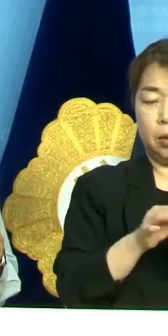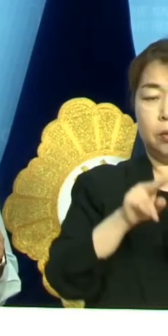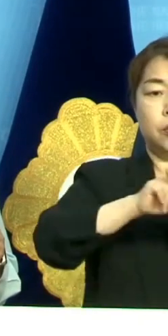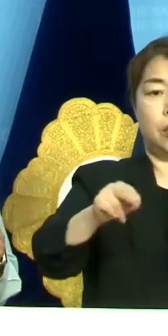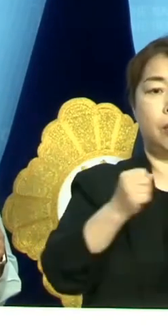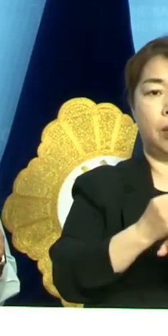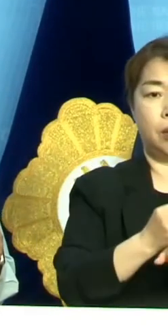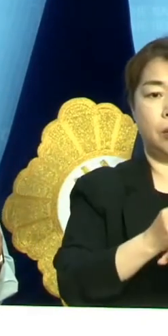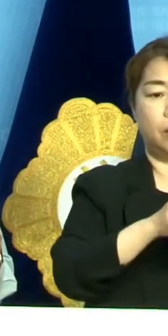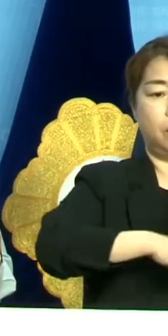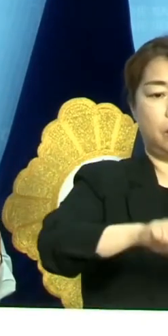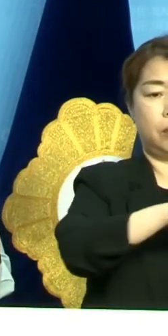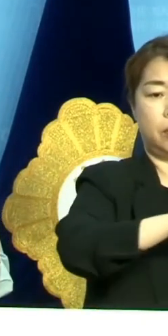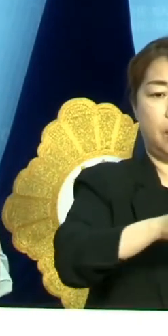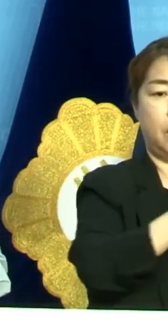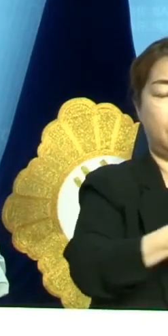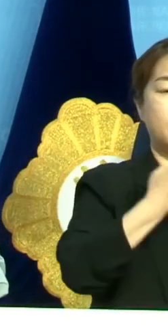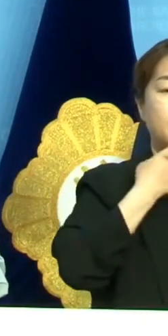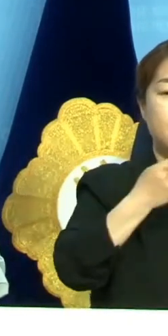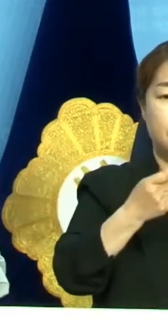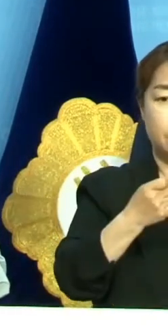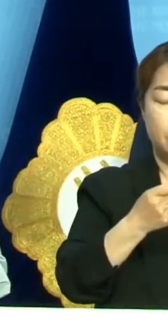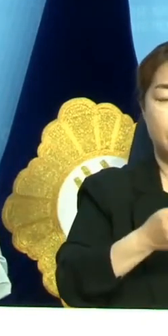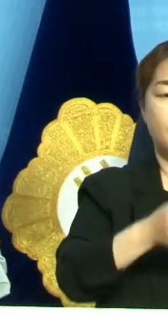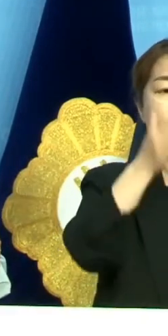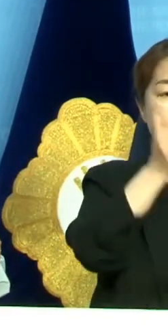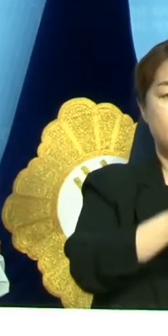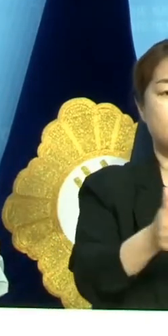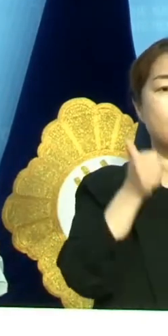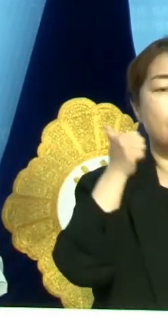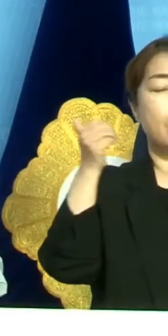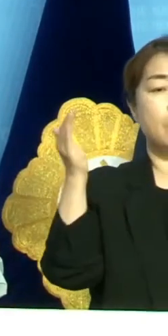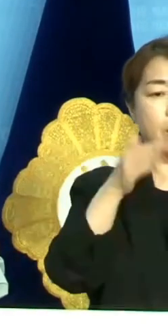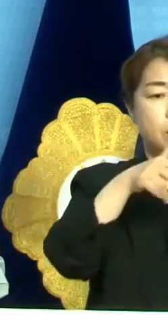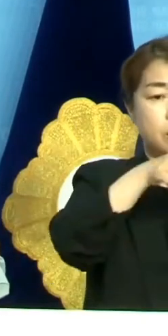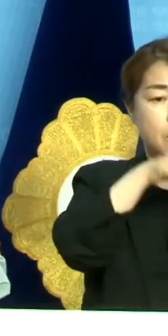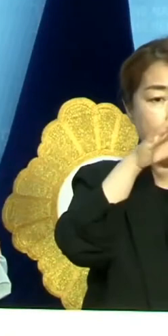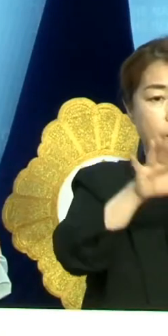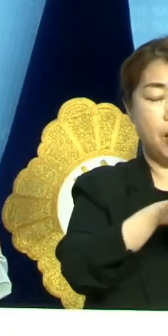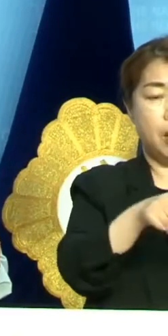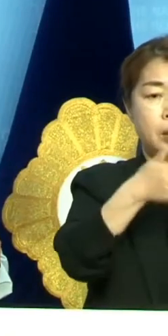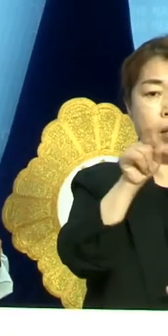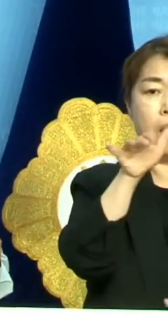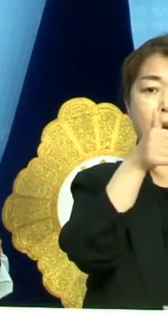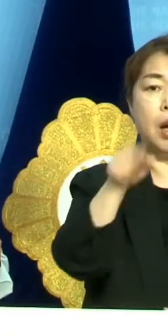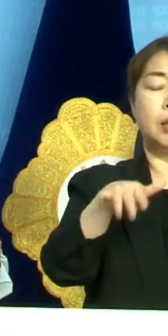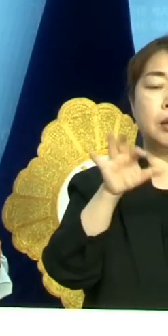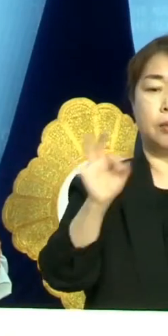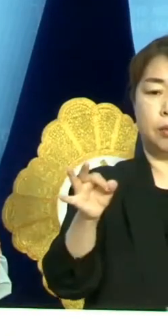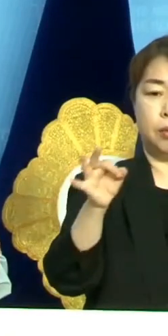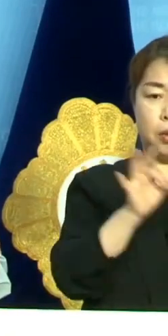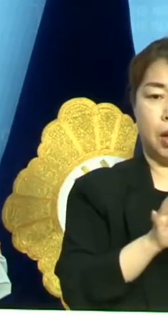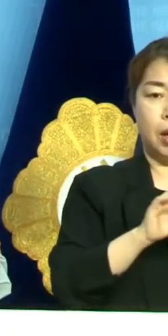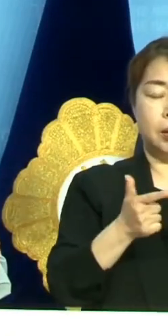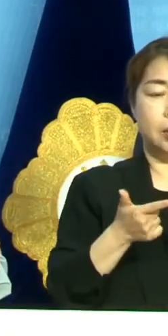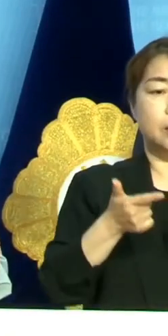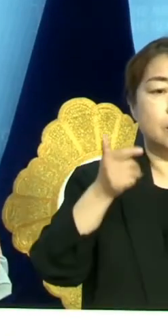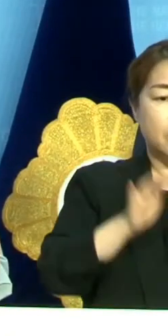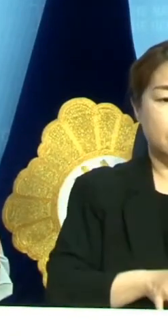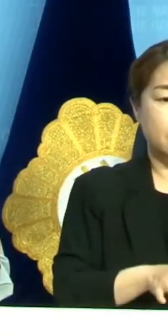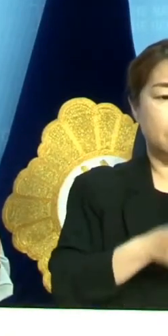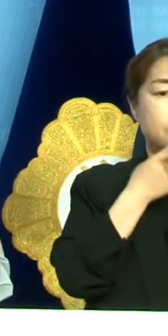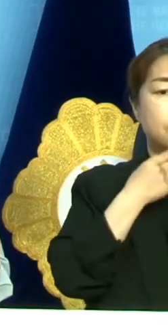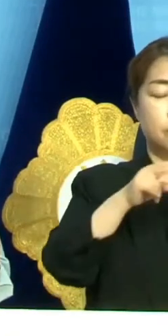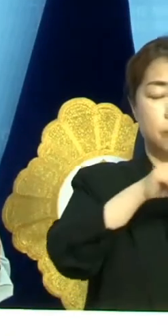받았습니다 이번 학기를 마지막으로 학교를 졸업하는 학생들은 장학금 지급 대상에 포함되지 도 않으면서도 취하라고 아빠 글